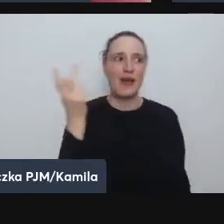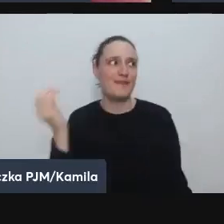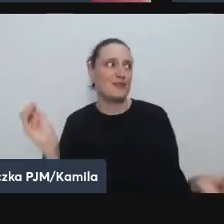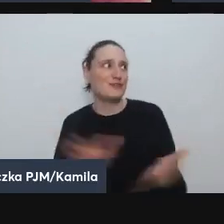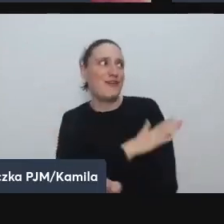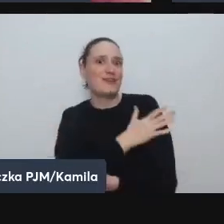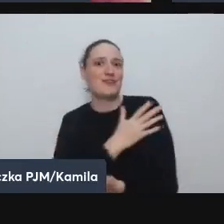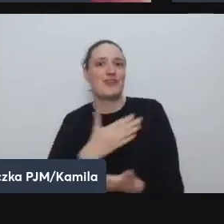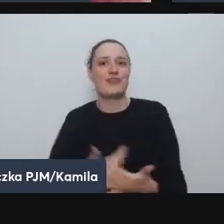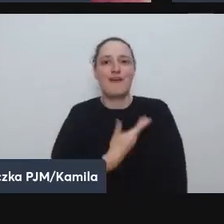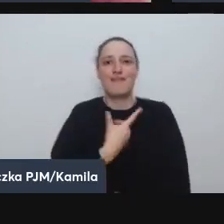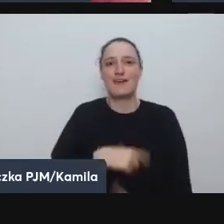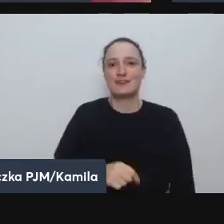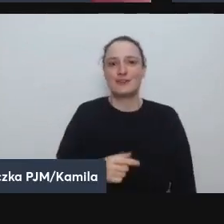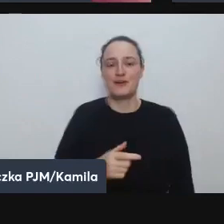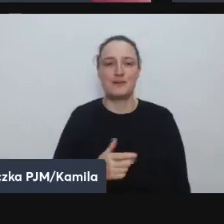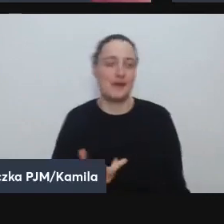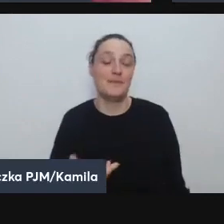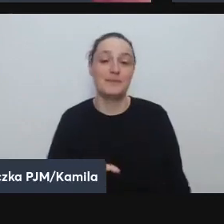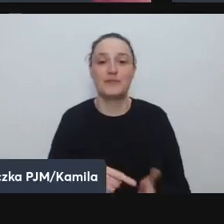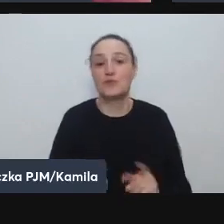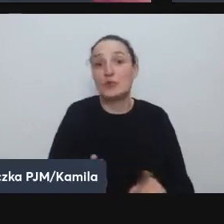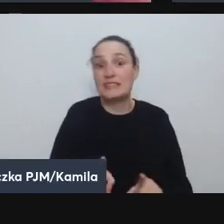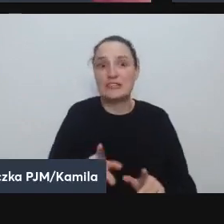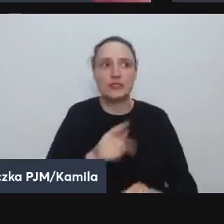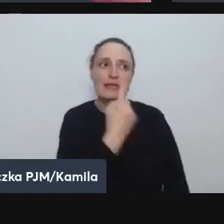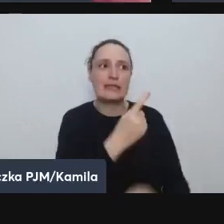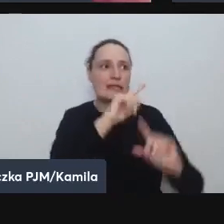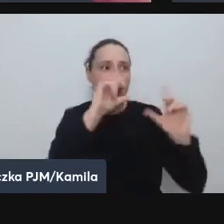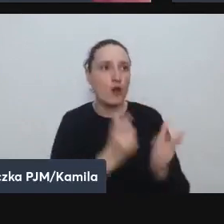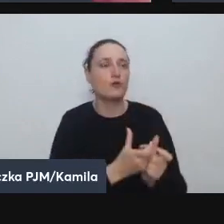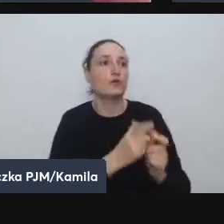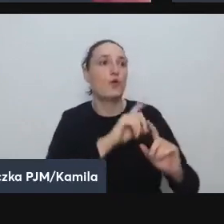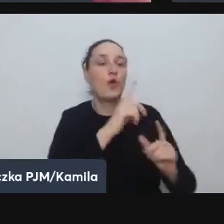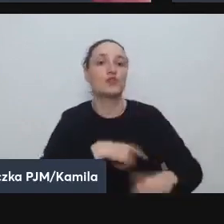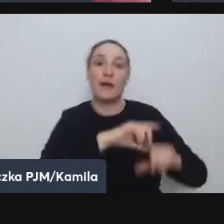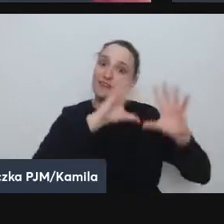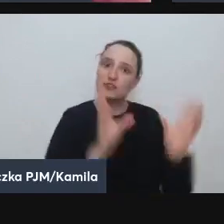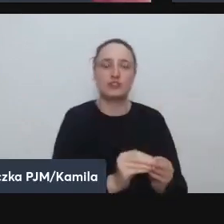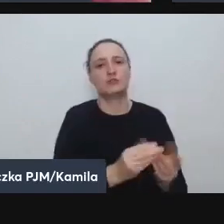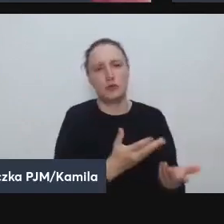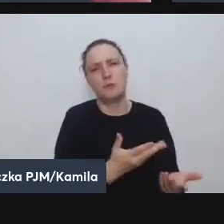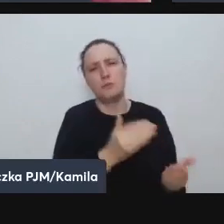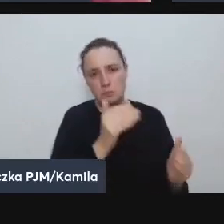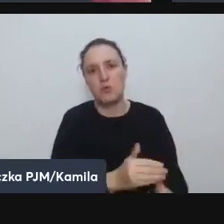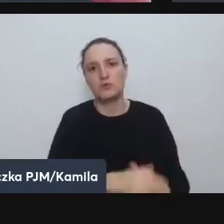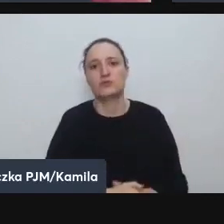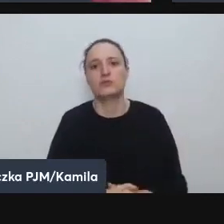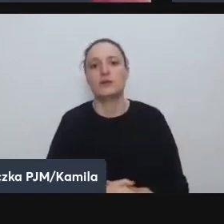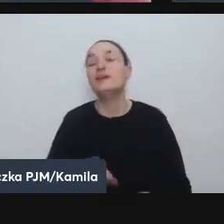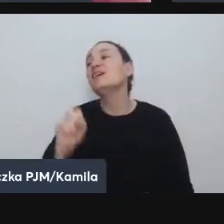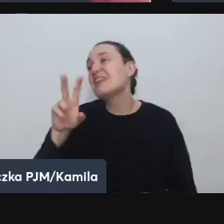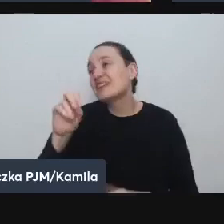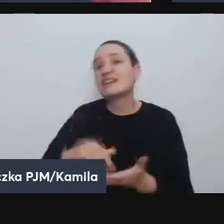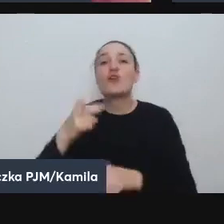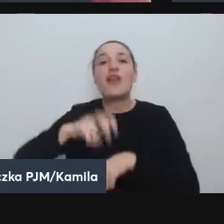świeżości, więc nie mówię, że jedna osoba ma robić wszystko, ale gdzieś tam można to łączyć. Robią tak ludzie tak i wiesz, i zapraszają ginekologów,